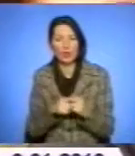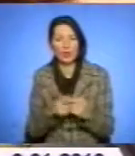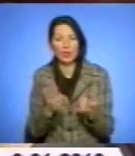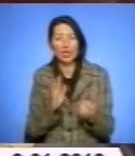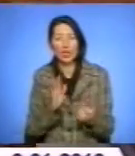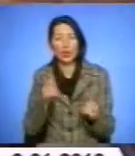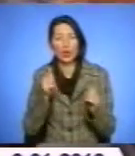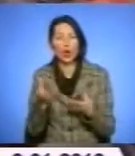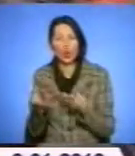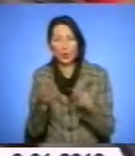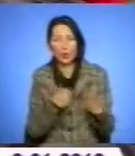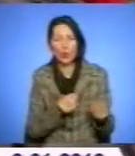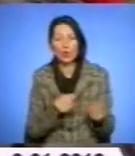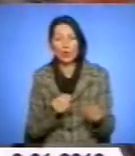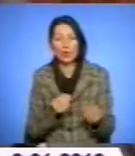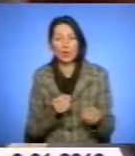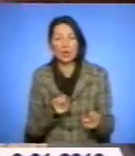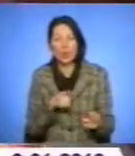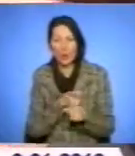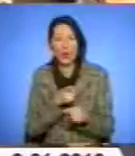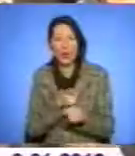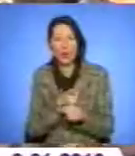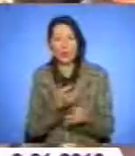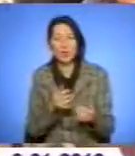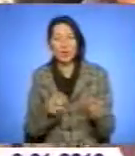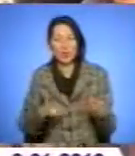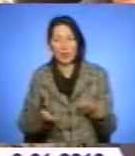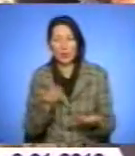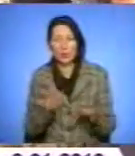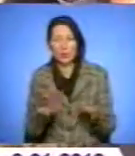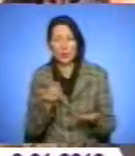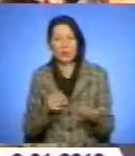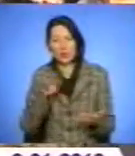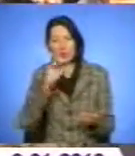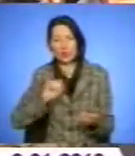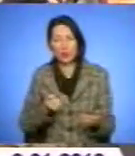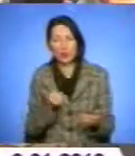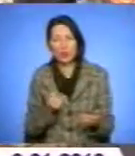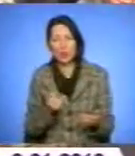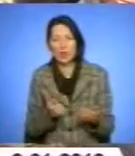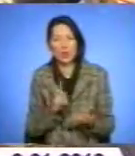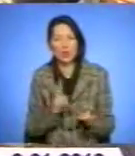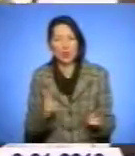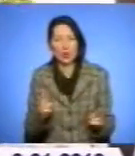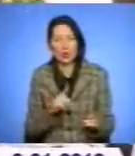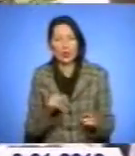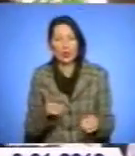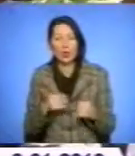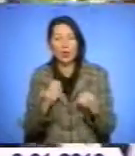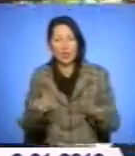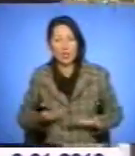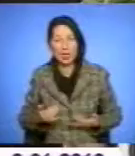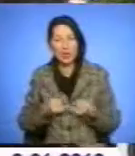було спокус, погроз, скільки сумнівів у друзях і побратимах, та жодного щодо життя, присвяченого